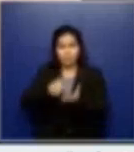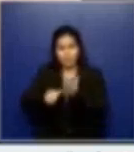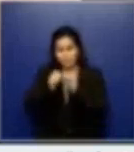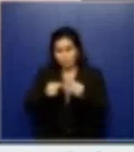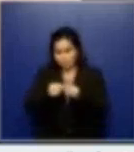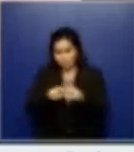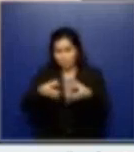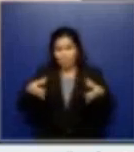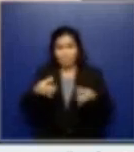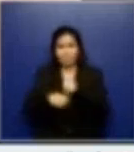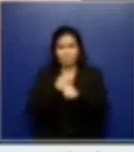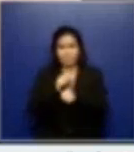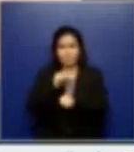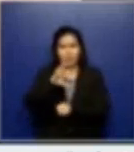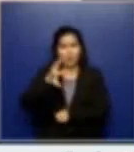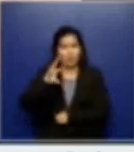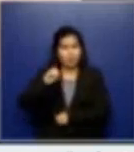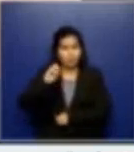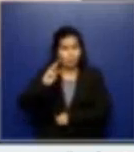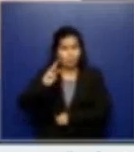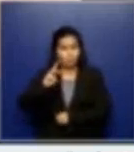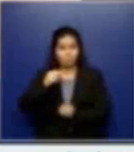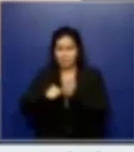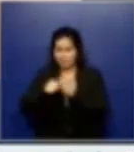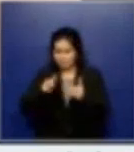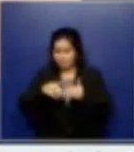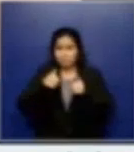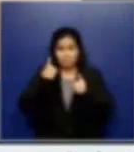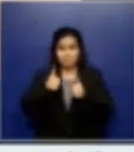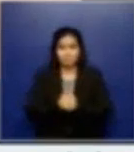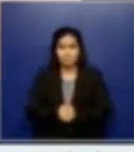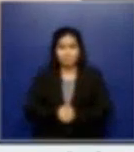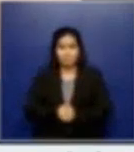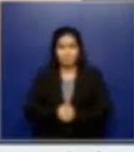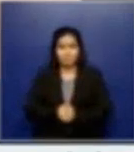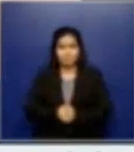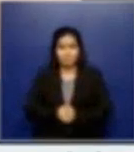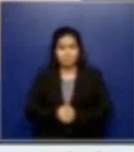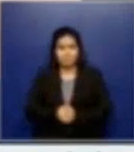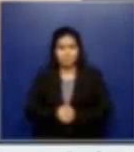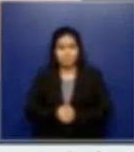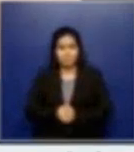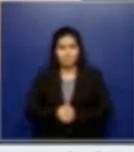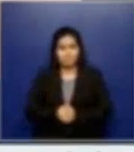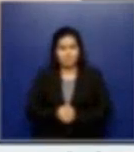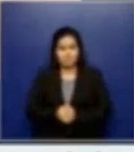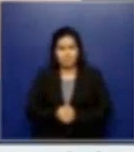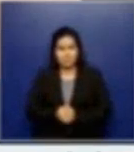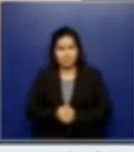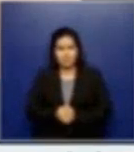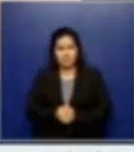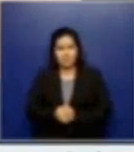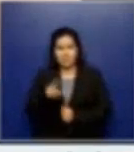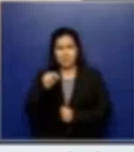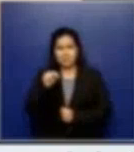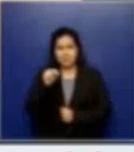อนนั้นยิ่งรักปี56เก็บได้สูงแล้วก็นายกยิ่งรักก็ได้ใจอ่ะพอจาก30มาเป็น23